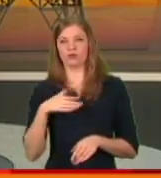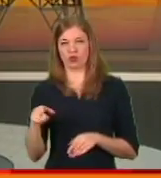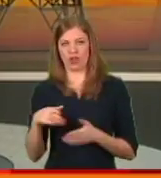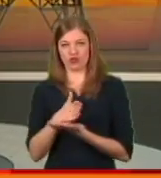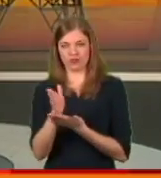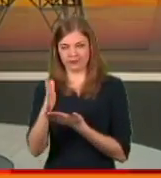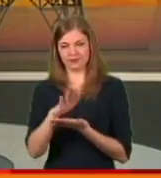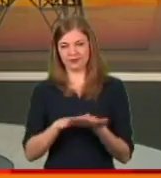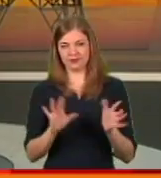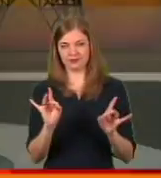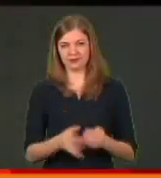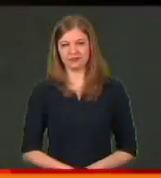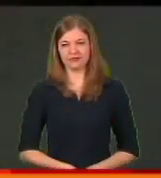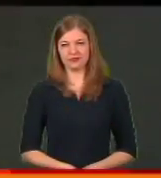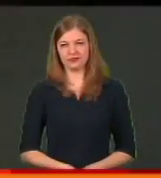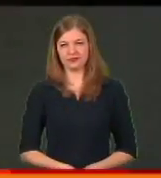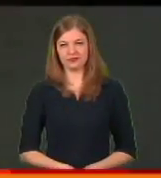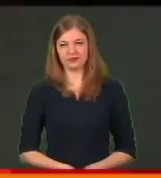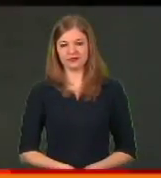схеми? Дивіться далі.